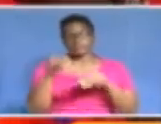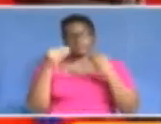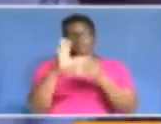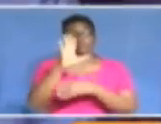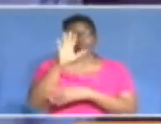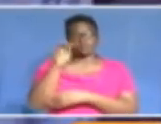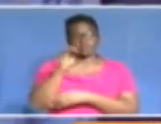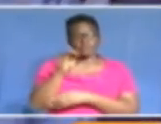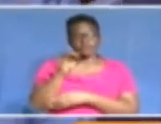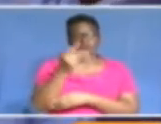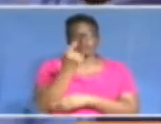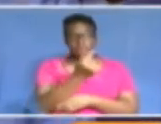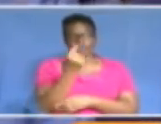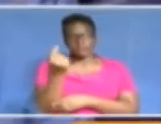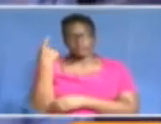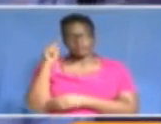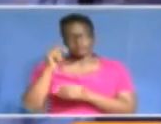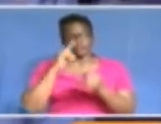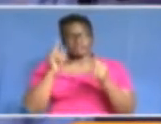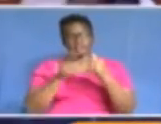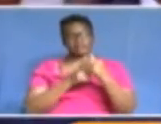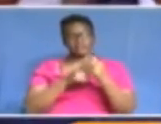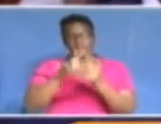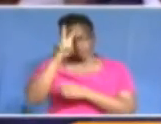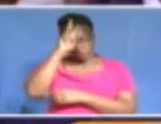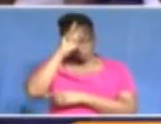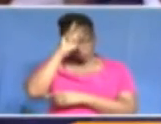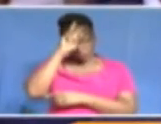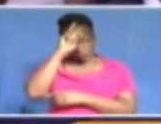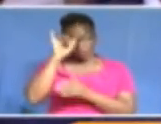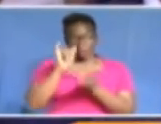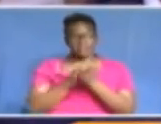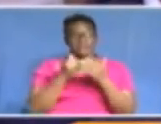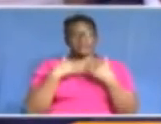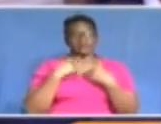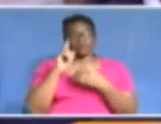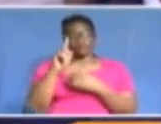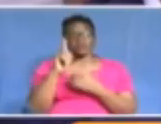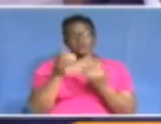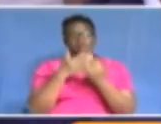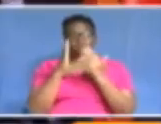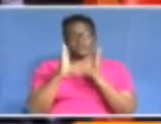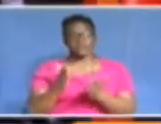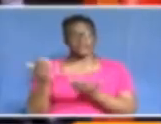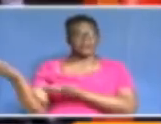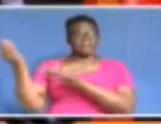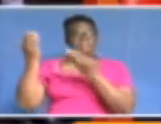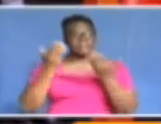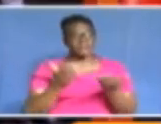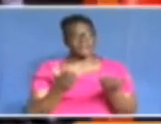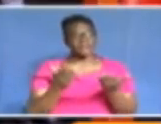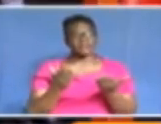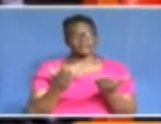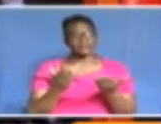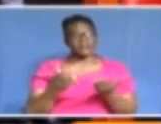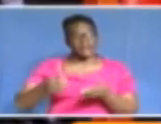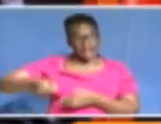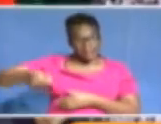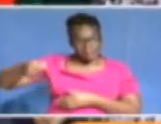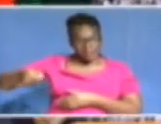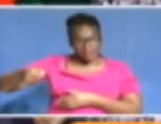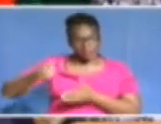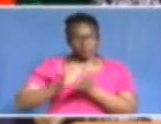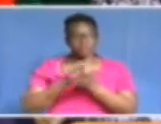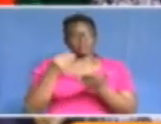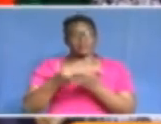of each for the 700 goats. Ruto had one of his handlers bring a backpack containing the money and handed it